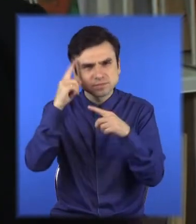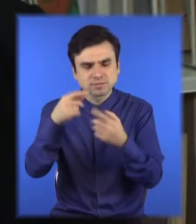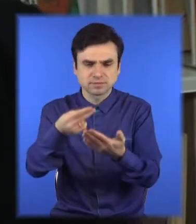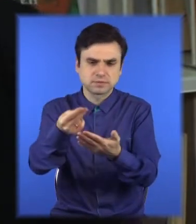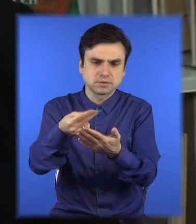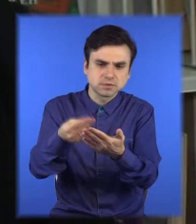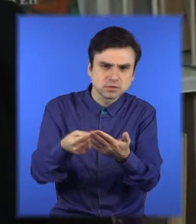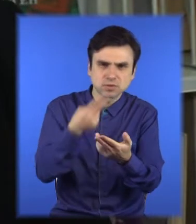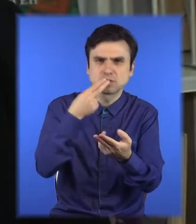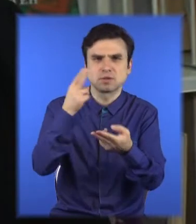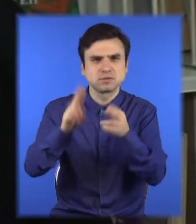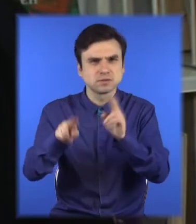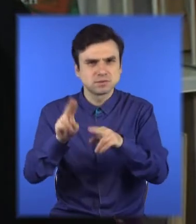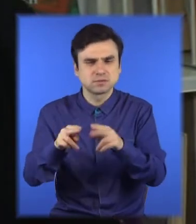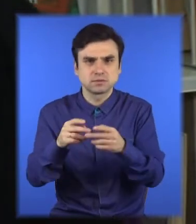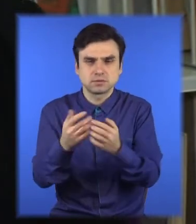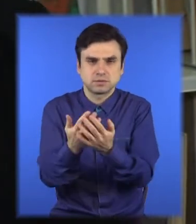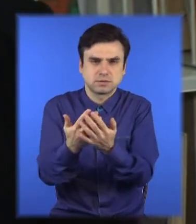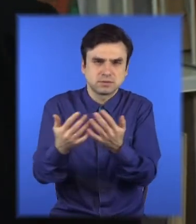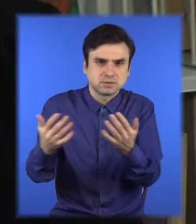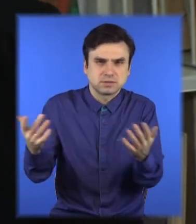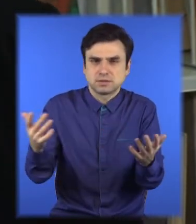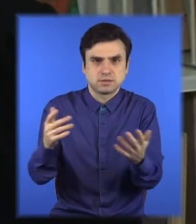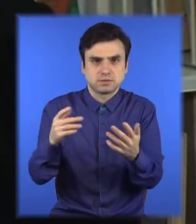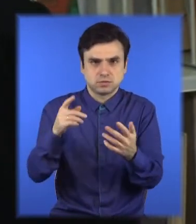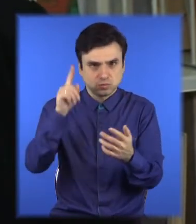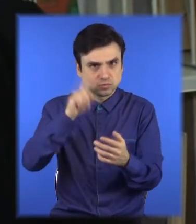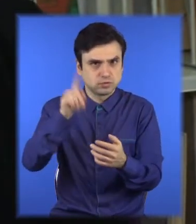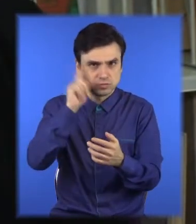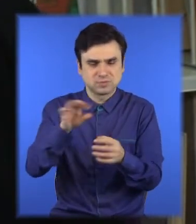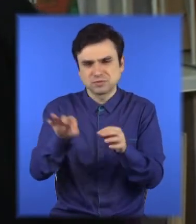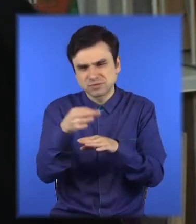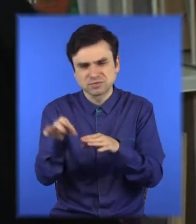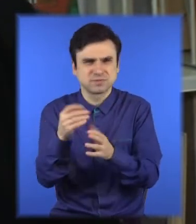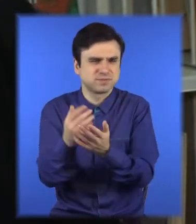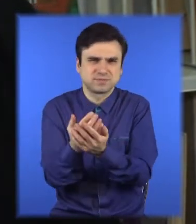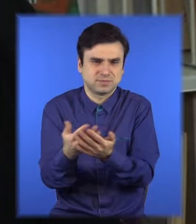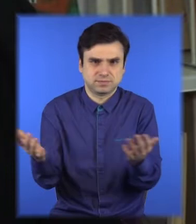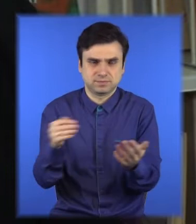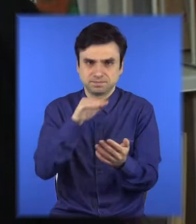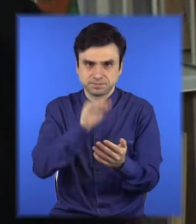і графічного мистецтва, і декоративно-прикладного мистецтва. Тобто